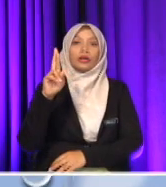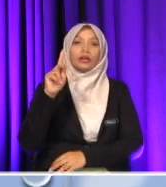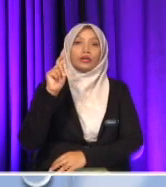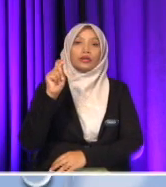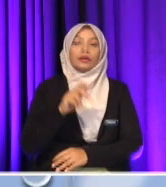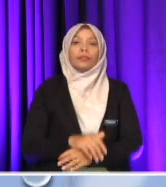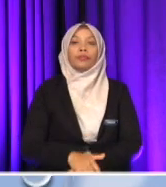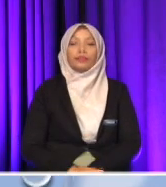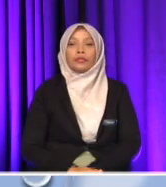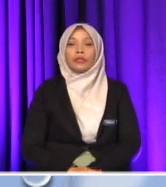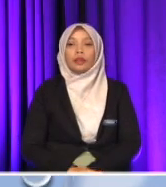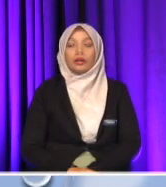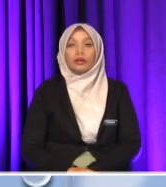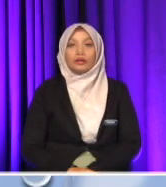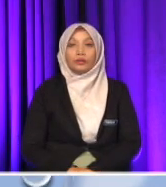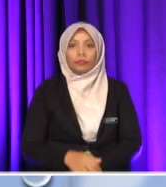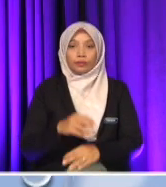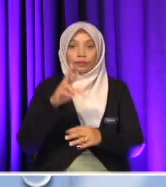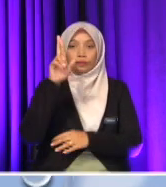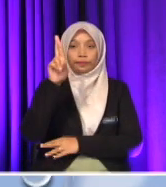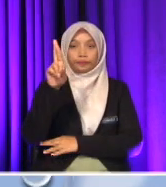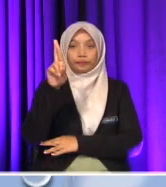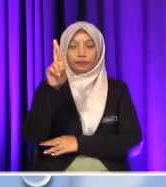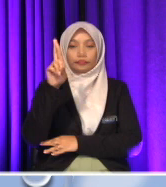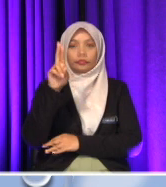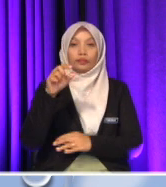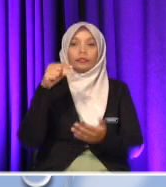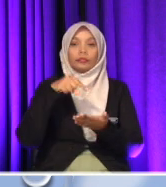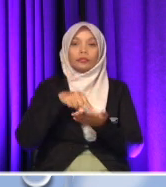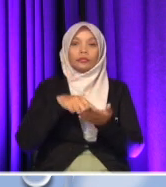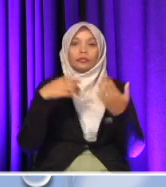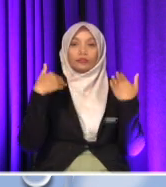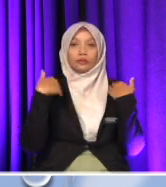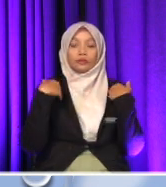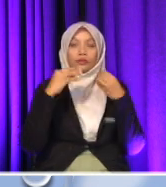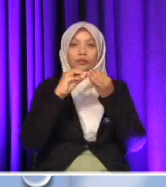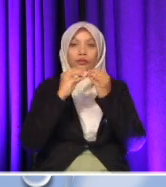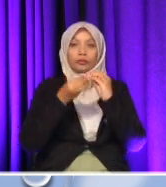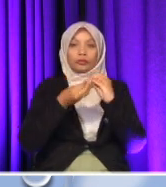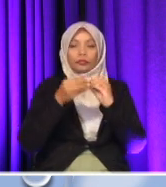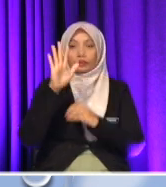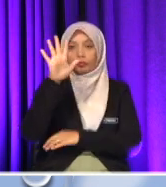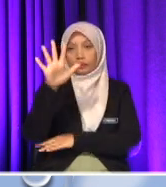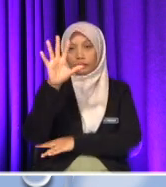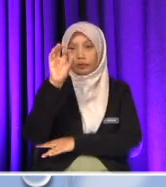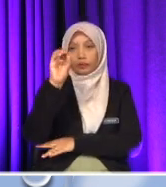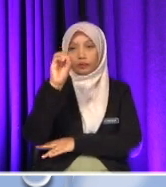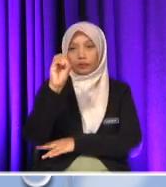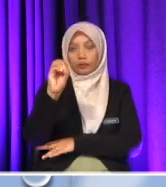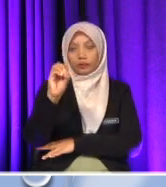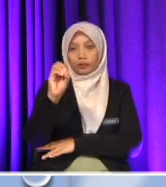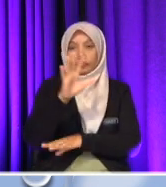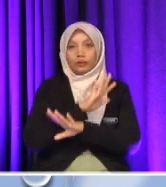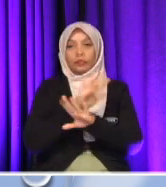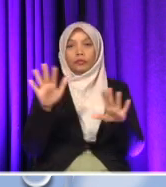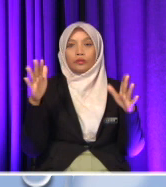untuk R. Okey, bentuk rektangular untuk R. Sini R. R di sini kita ada nombor nyata saja. R 50. So nilai ni 50. Okey, dia tidak ada